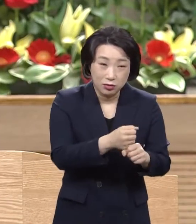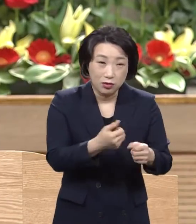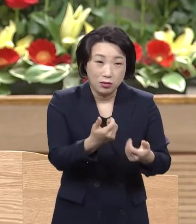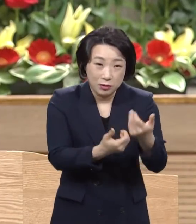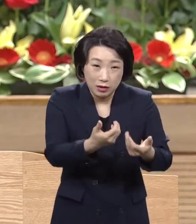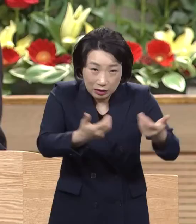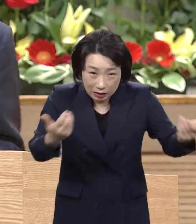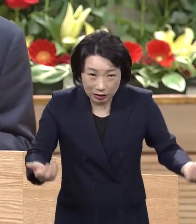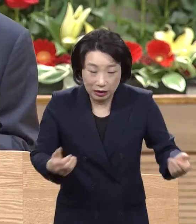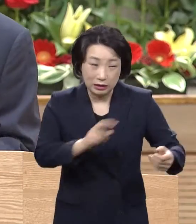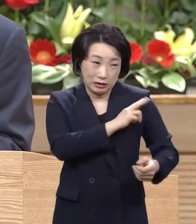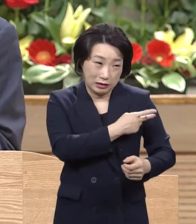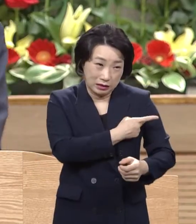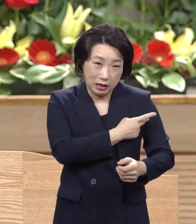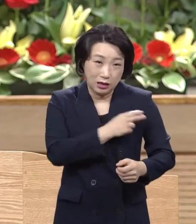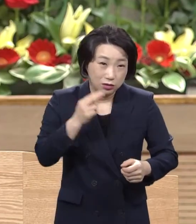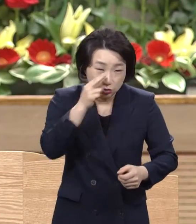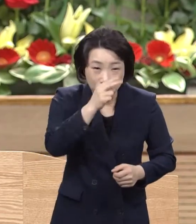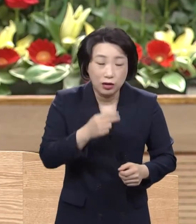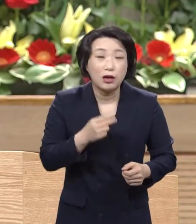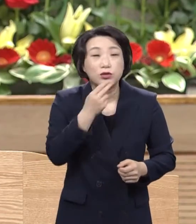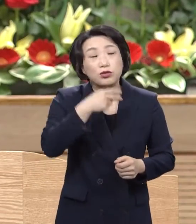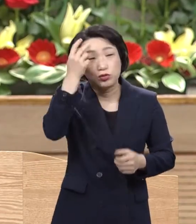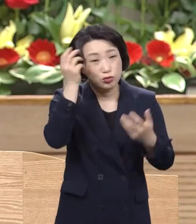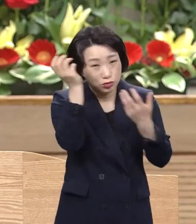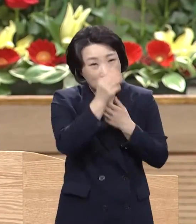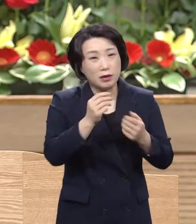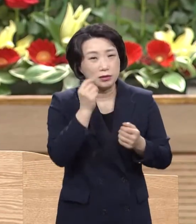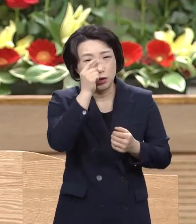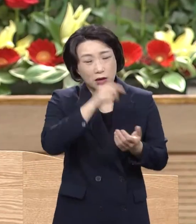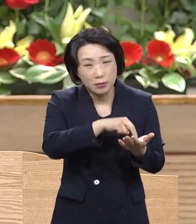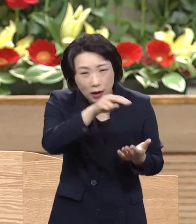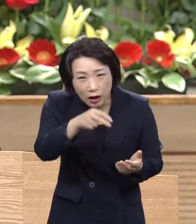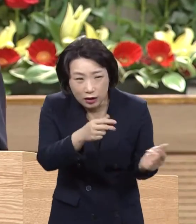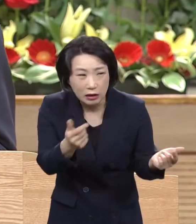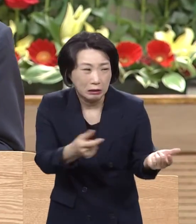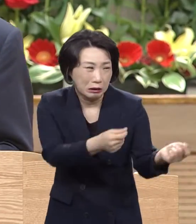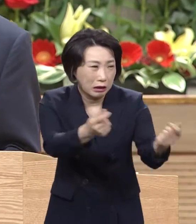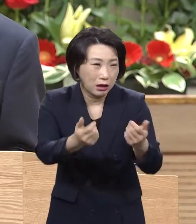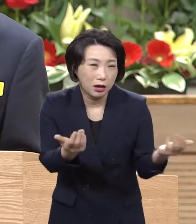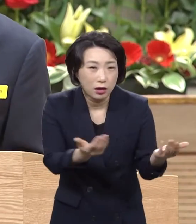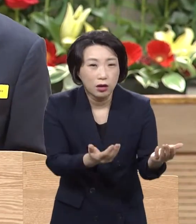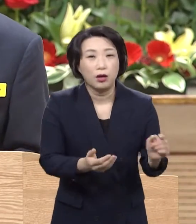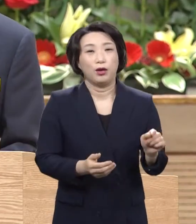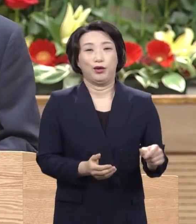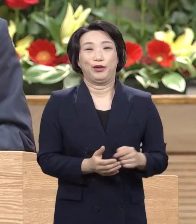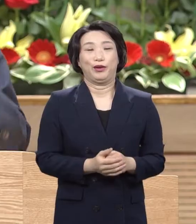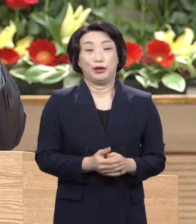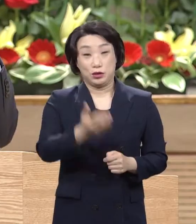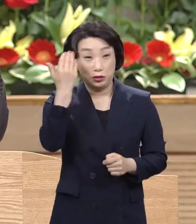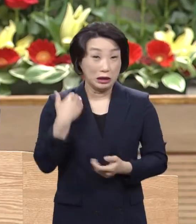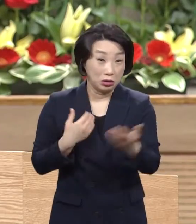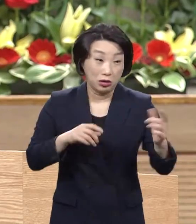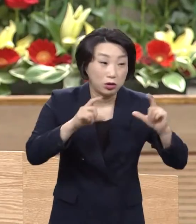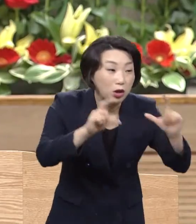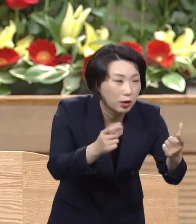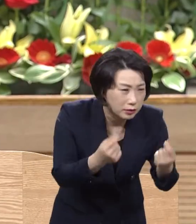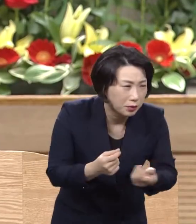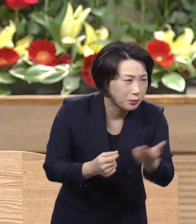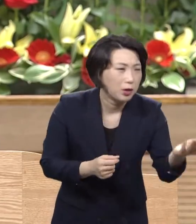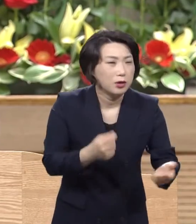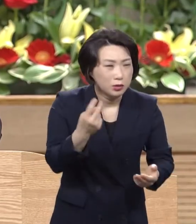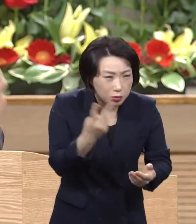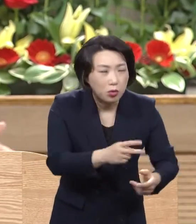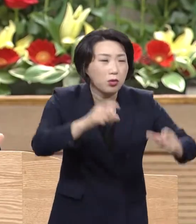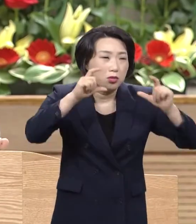불량과 이단과 투기와 술취함과 방탕과 또 그와 같은 것들이라. 전에 너희에게